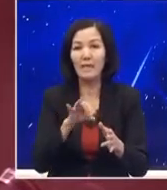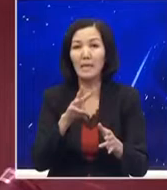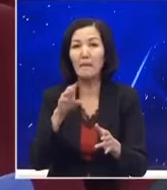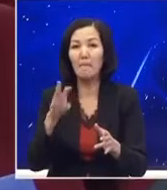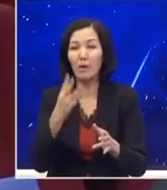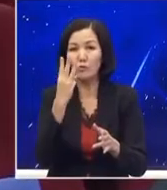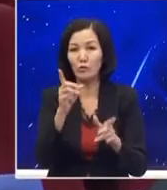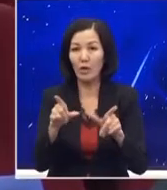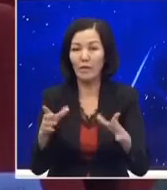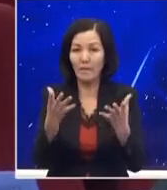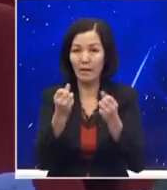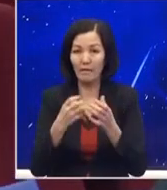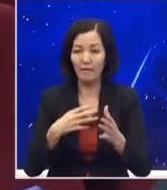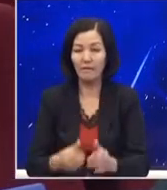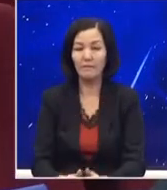Салықова.